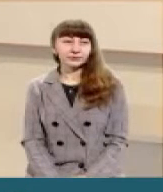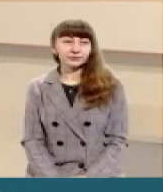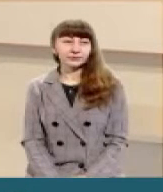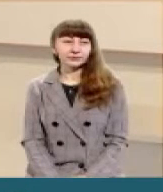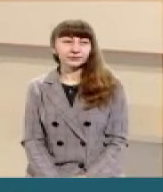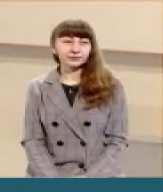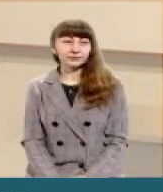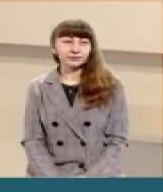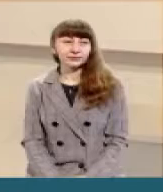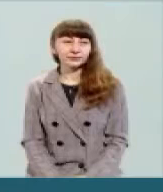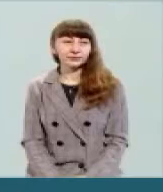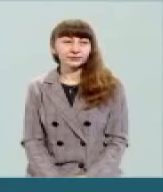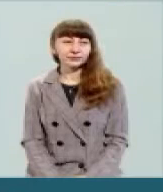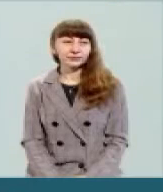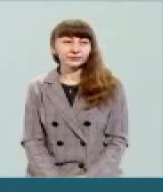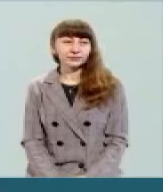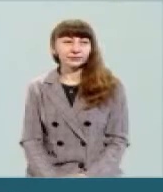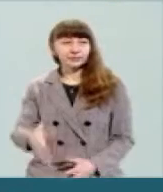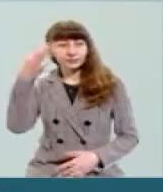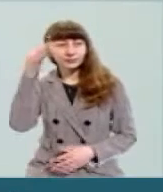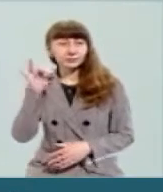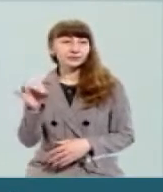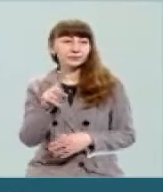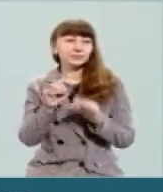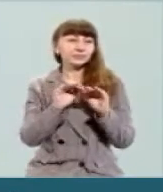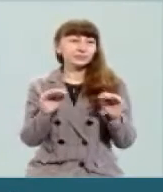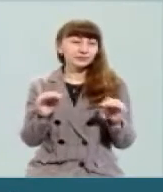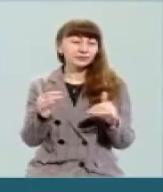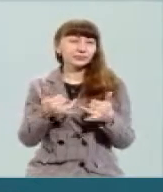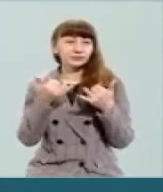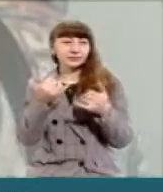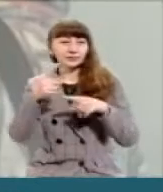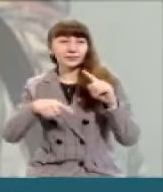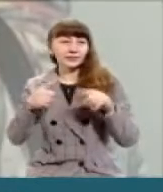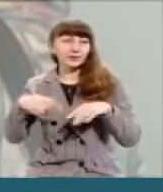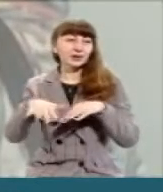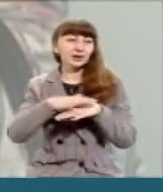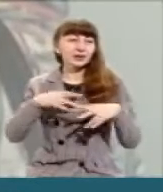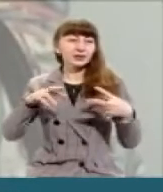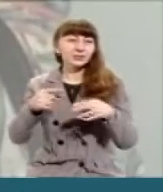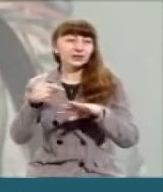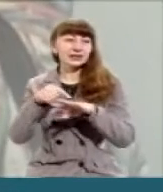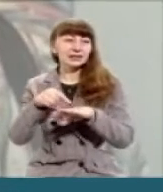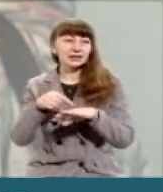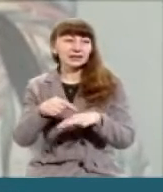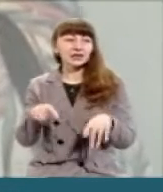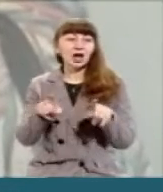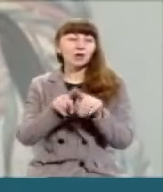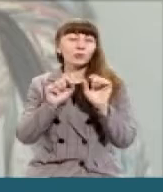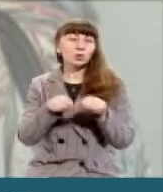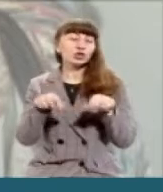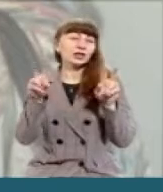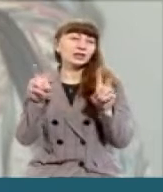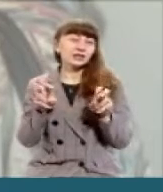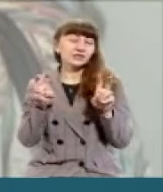что-то получилось. Воспоминания из детства, дань уважения родным краям, а также смена настроения. Именно так можно